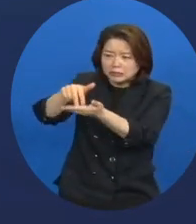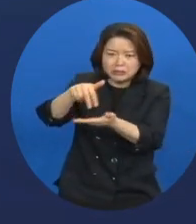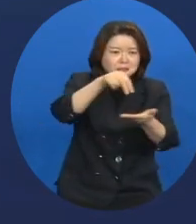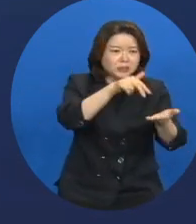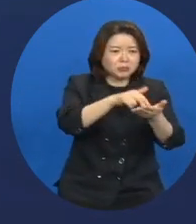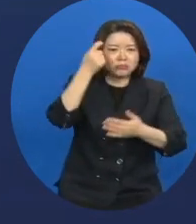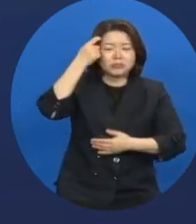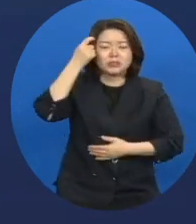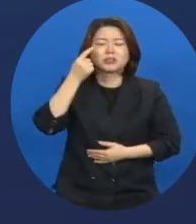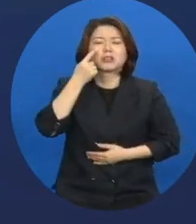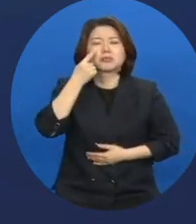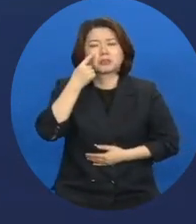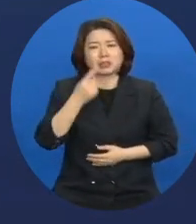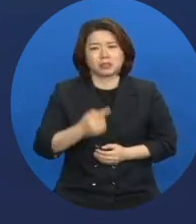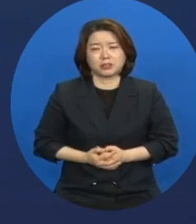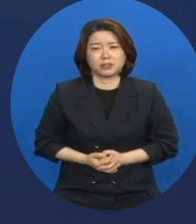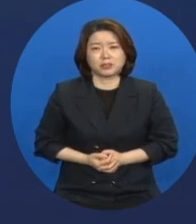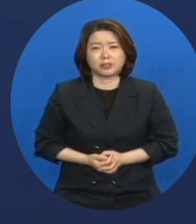봅시다.